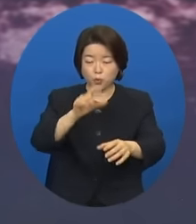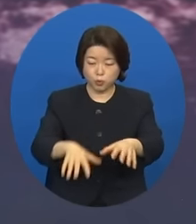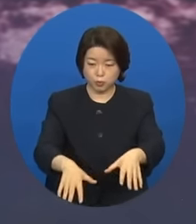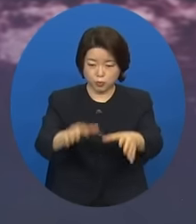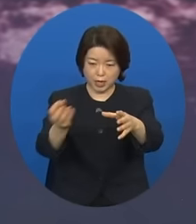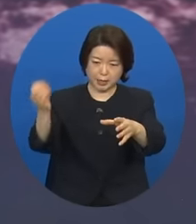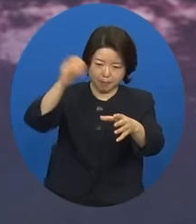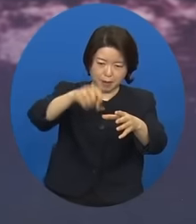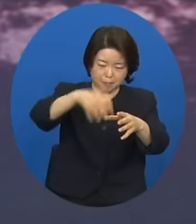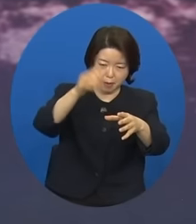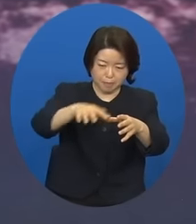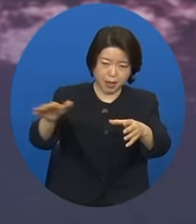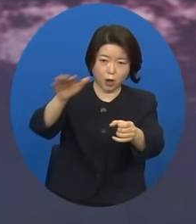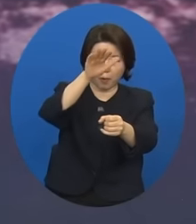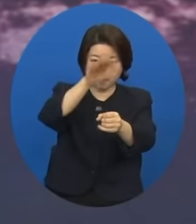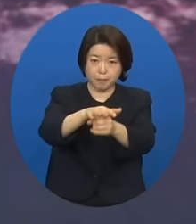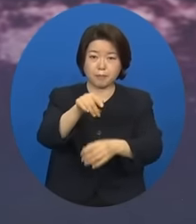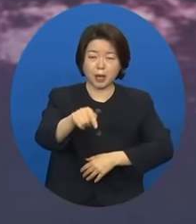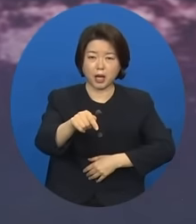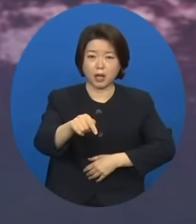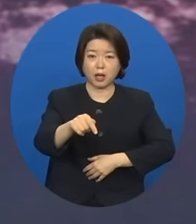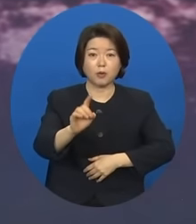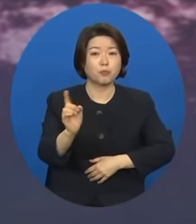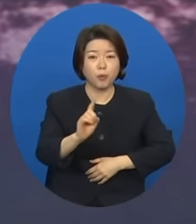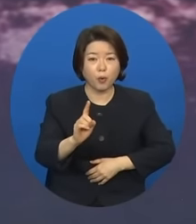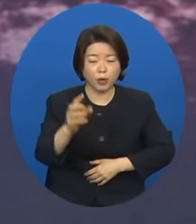어떻게요 온갖 미디오